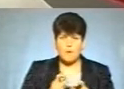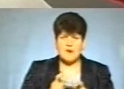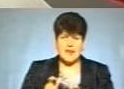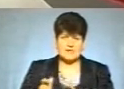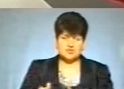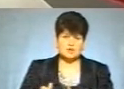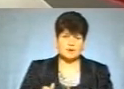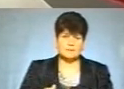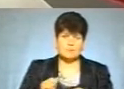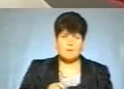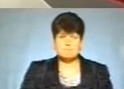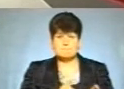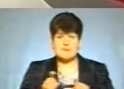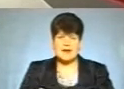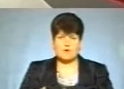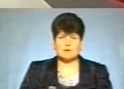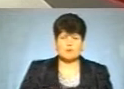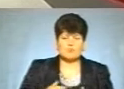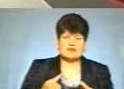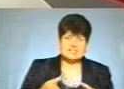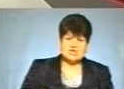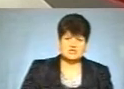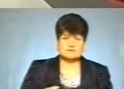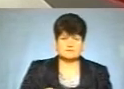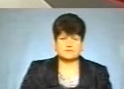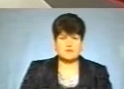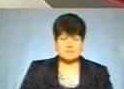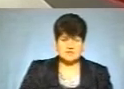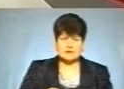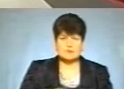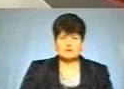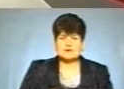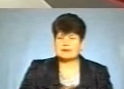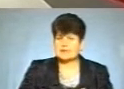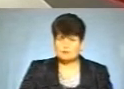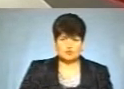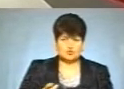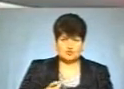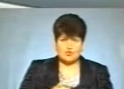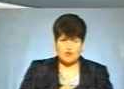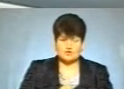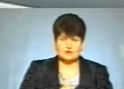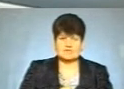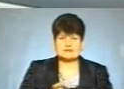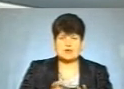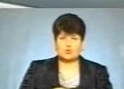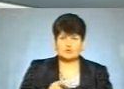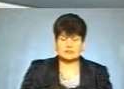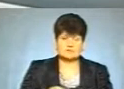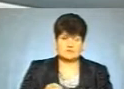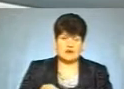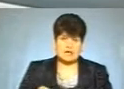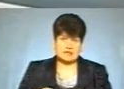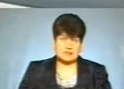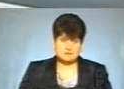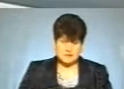можуть переходити, пропонуватися їм інші вакантні місця, тобто ті посади, які не будуть скорочуватися, так, і таким чином за рахунок тих вакантних воно